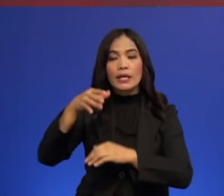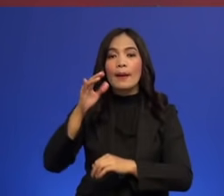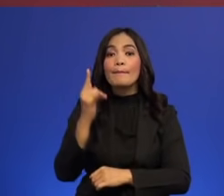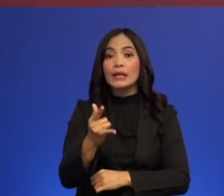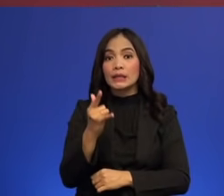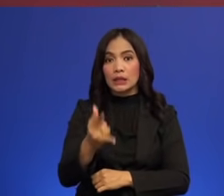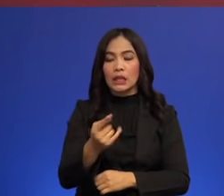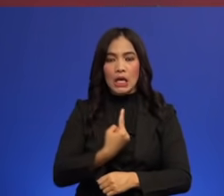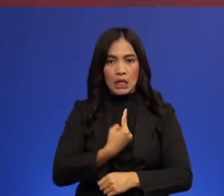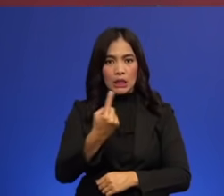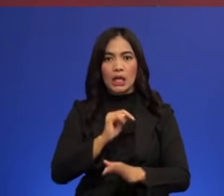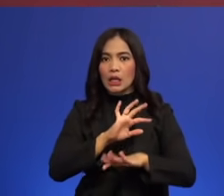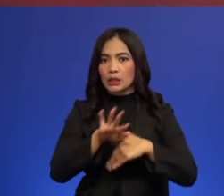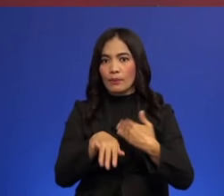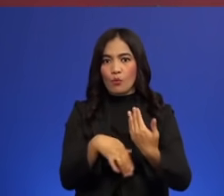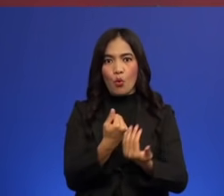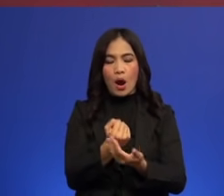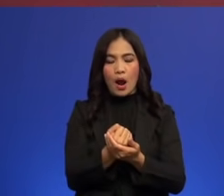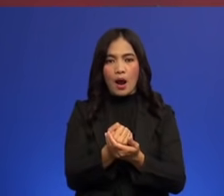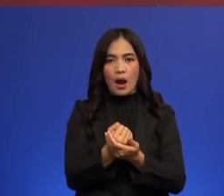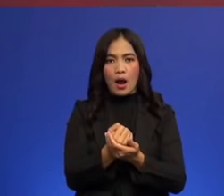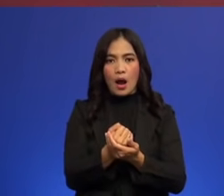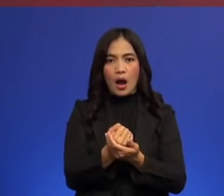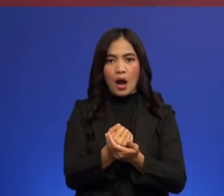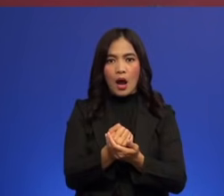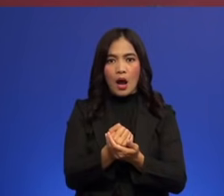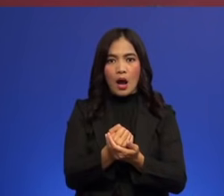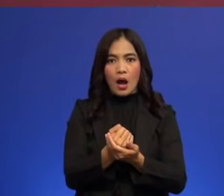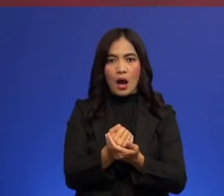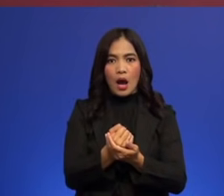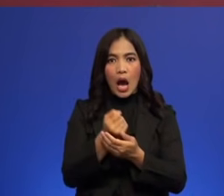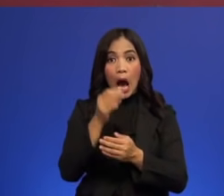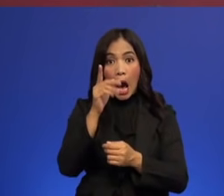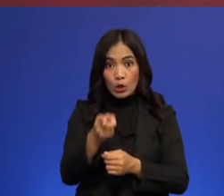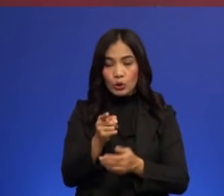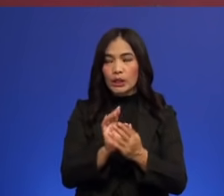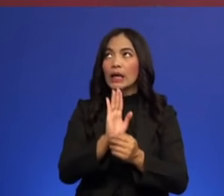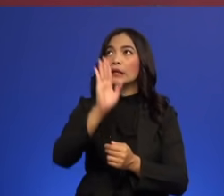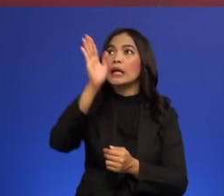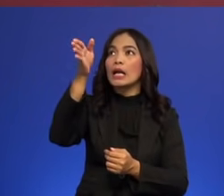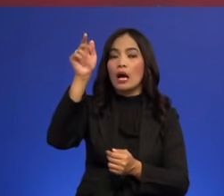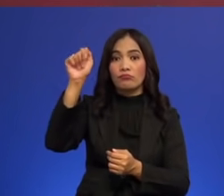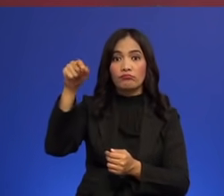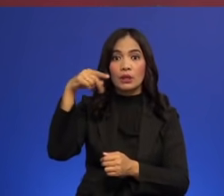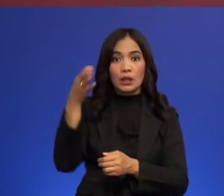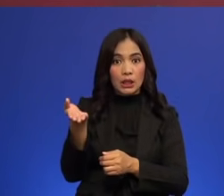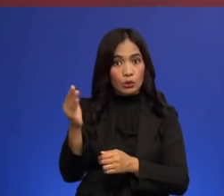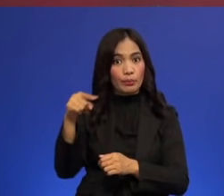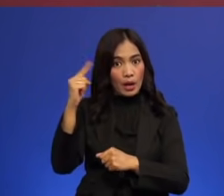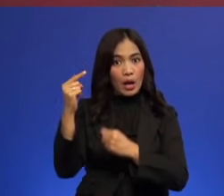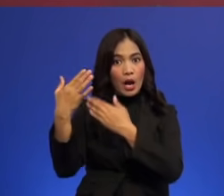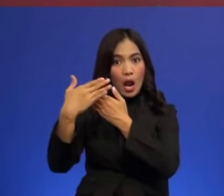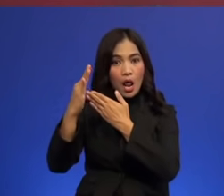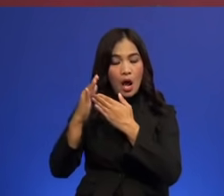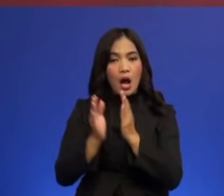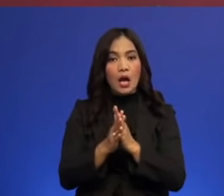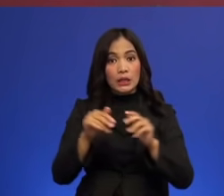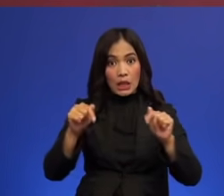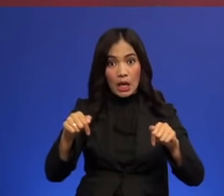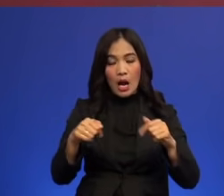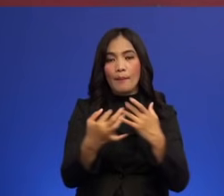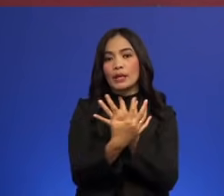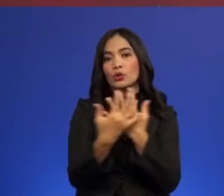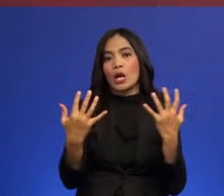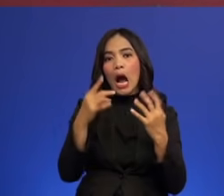akan kita semua hadapi. Dan manusia harus memilih apakah